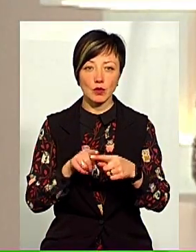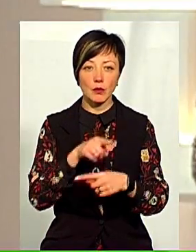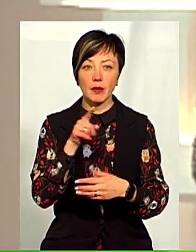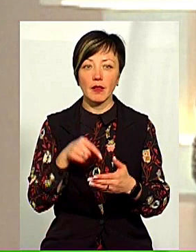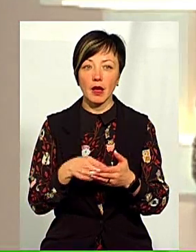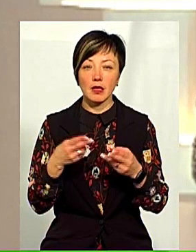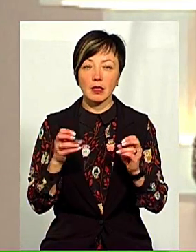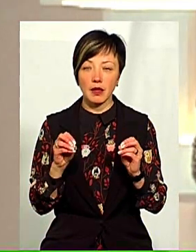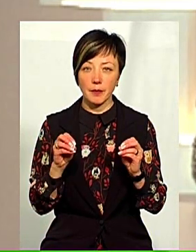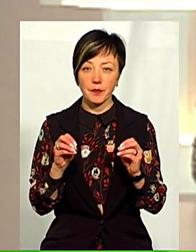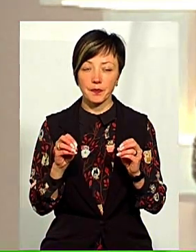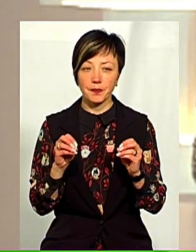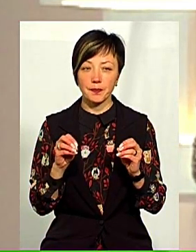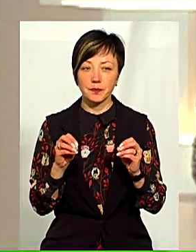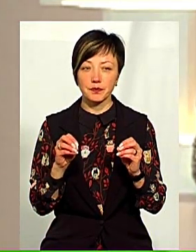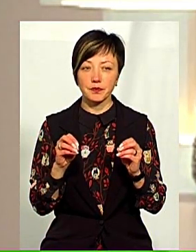де